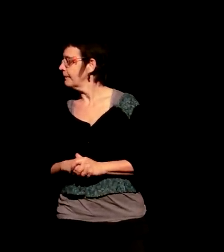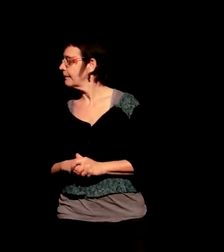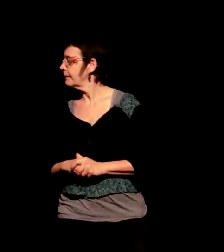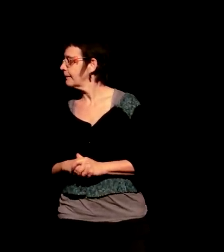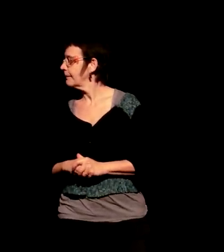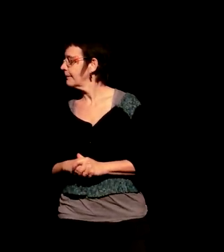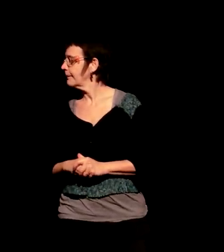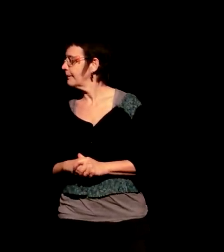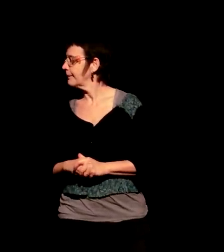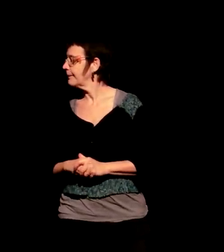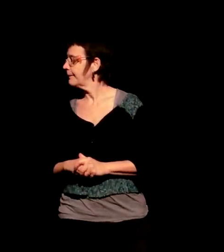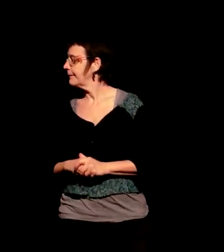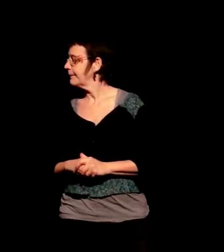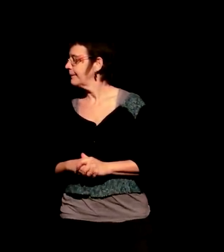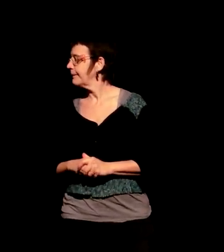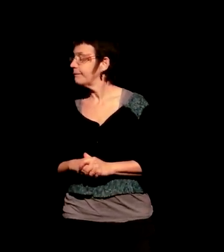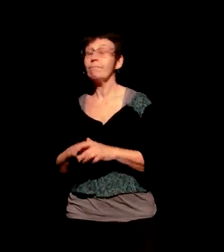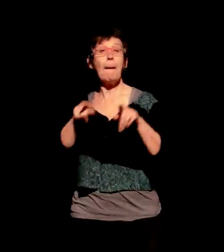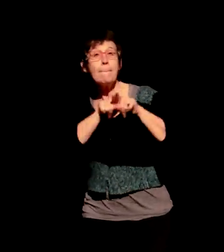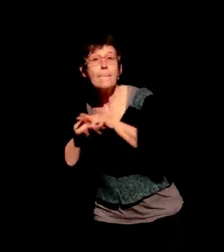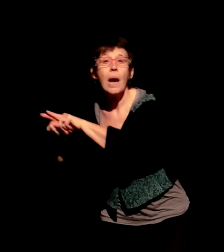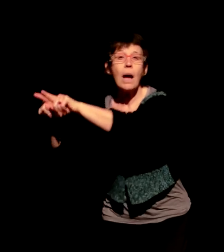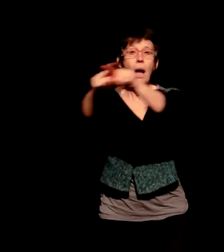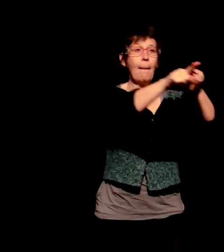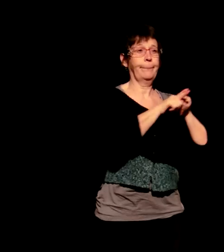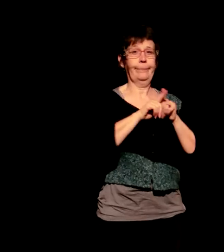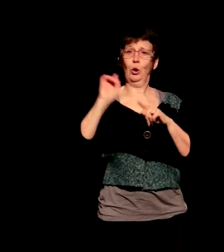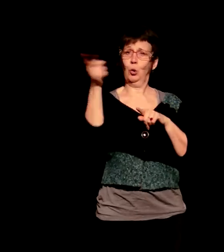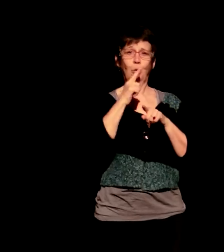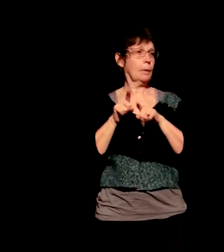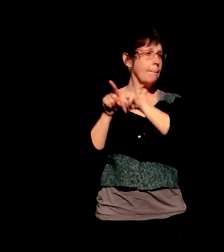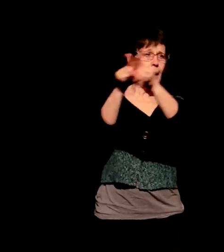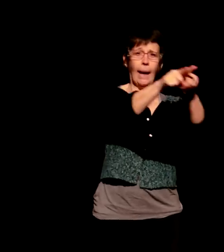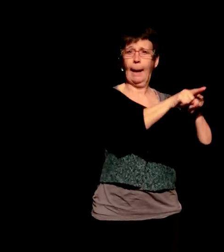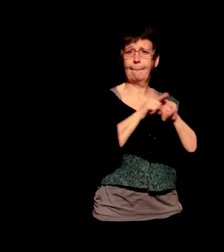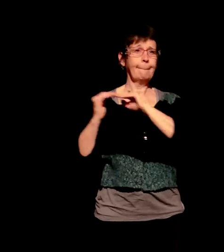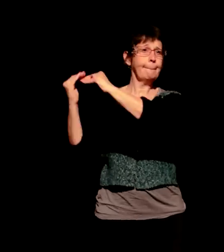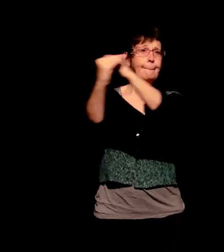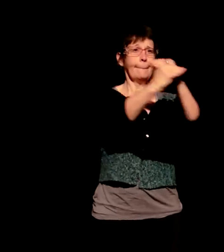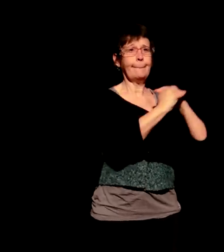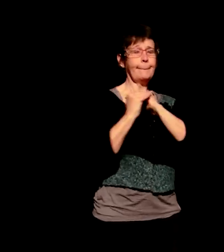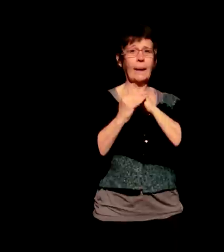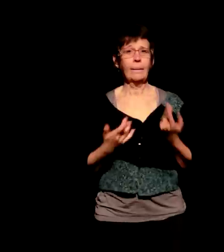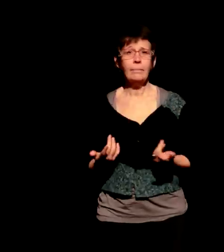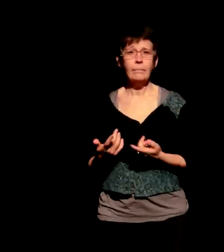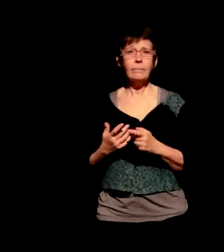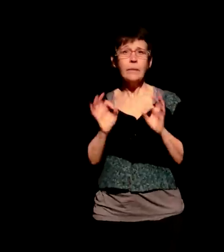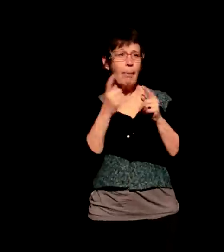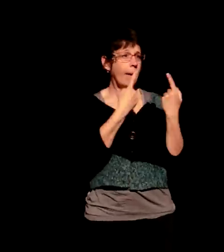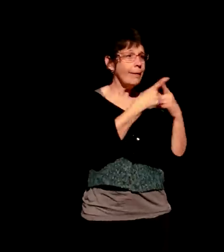homogénéiser. C'est-à-dire, ils sont tous pareils. Il n'y a pas de différence, c'est le passage au